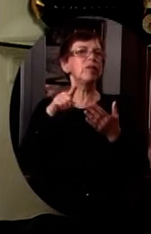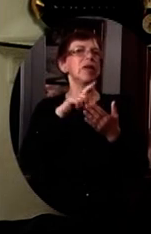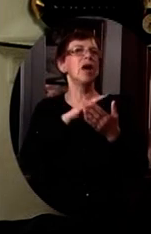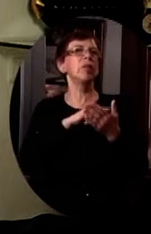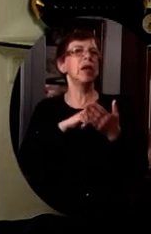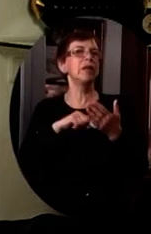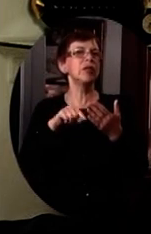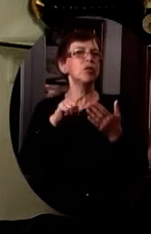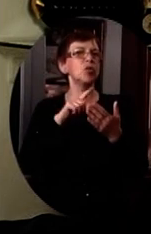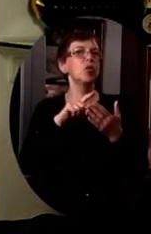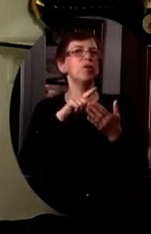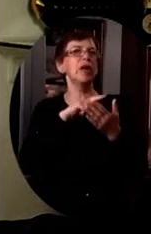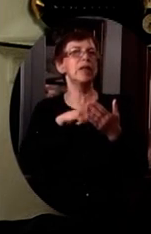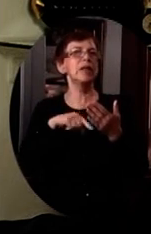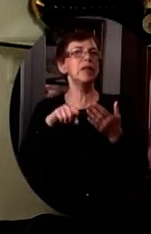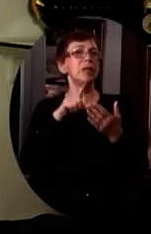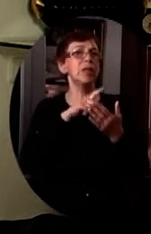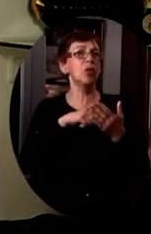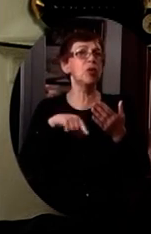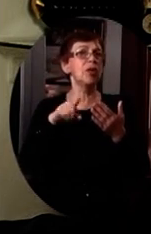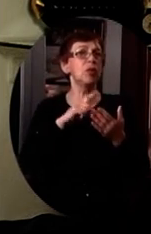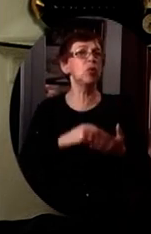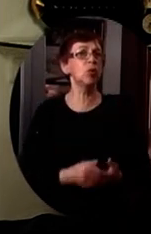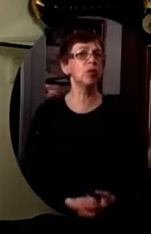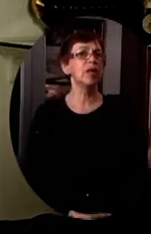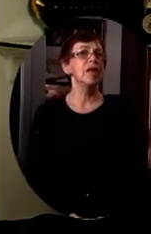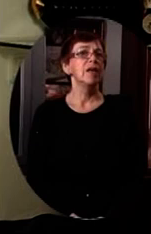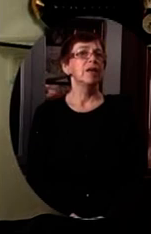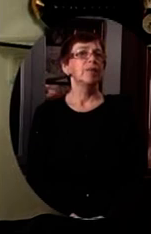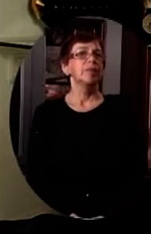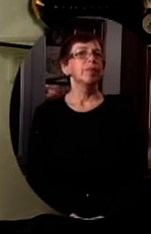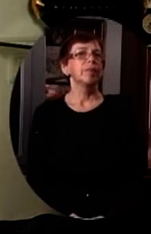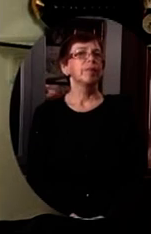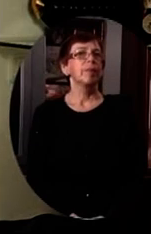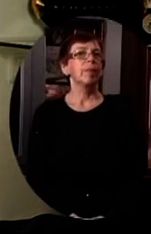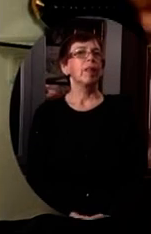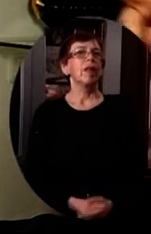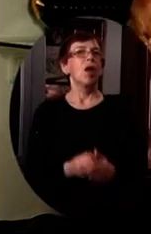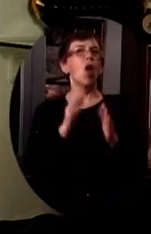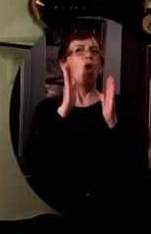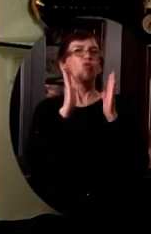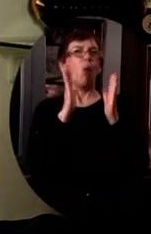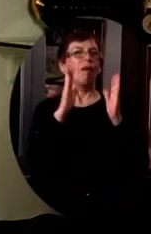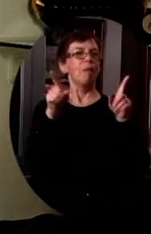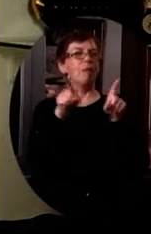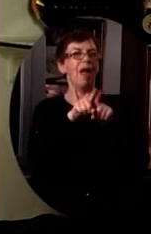מסגרות וגם הייתי רטושור ועשיתי מסגרות לתמונות. זאת אומרת, רק במעבדה.